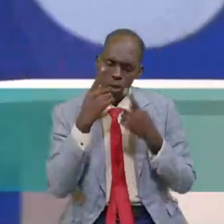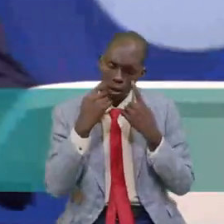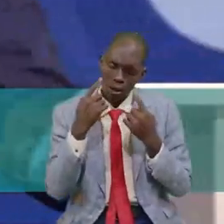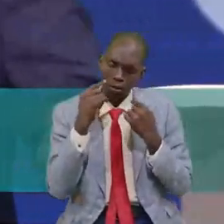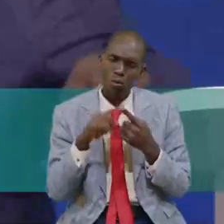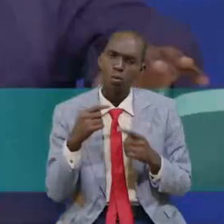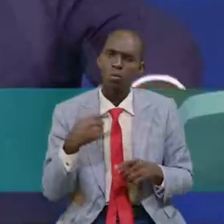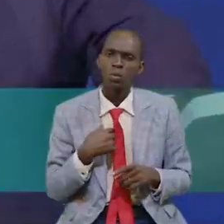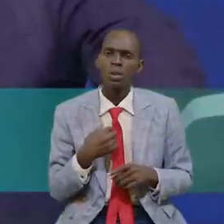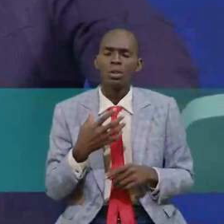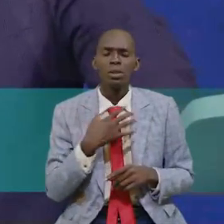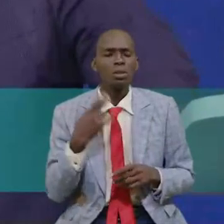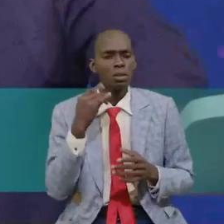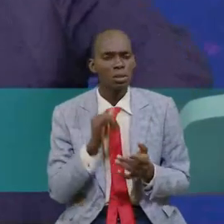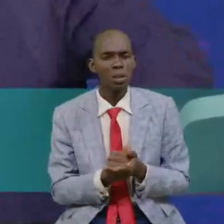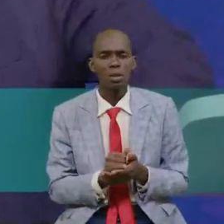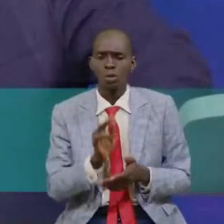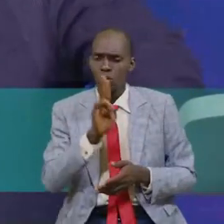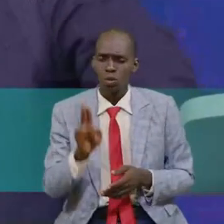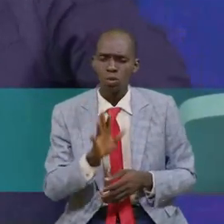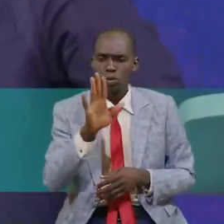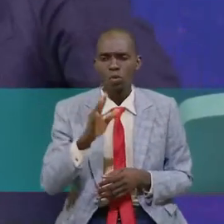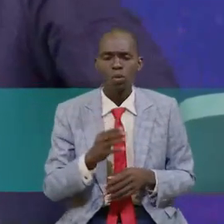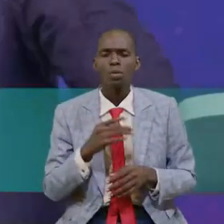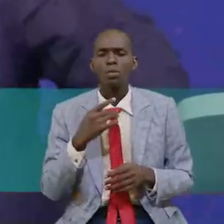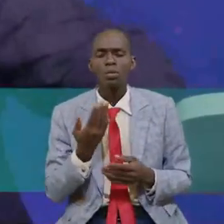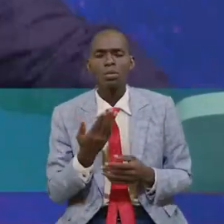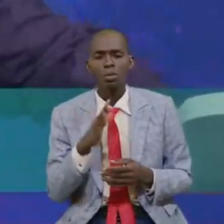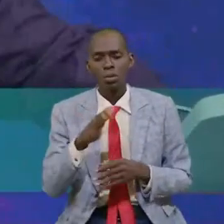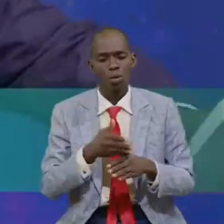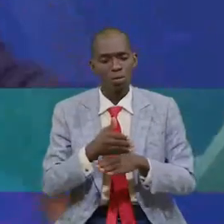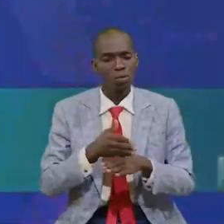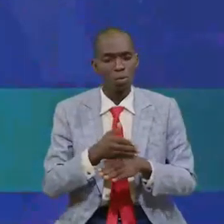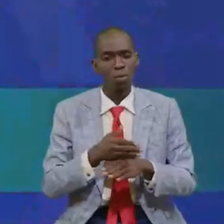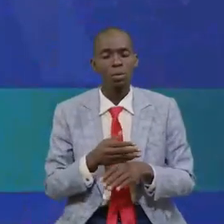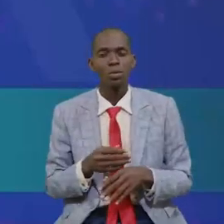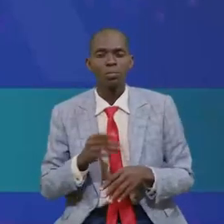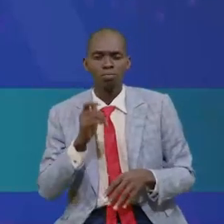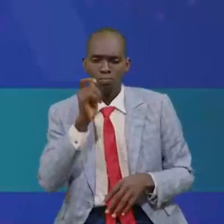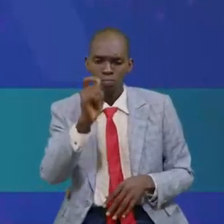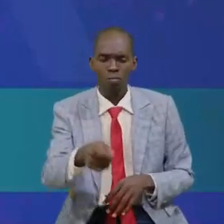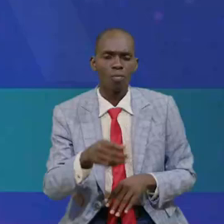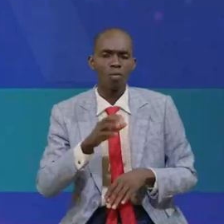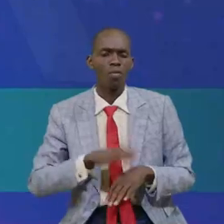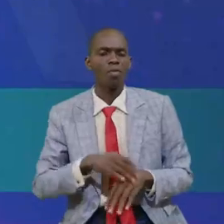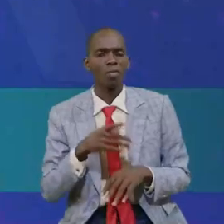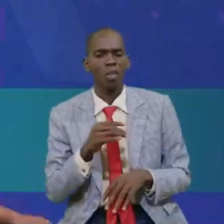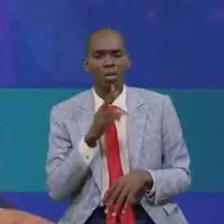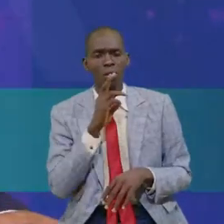la verge, regardez la mer. Ça va noyer tout le monde. Mais il dit, étends ta